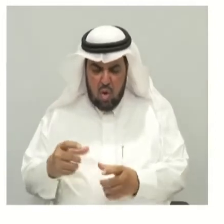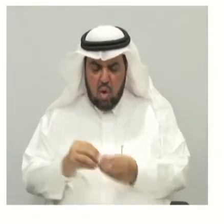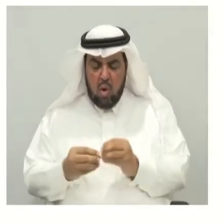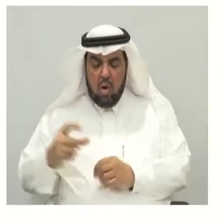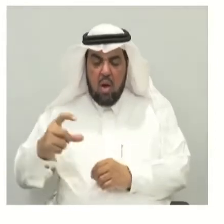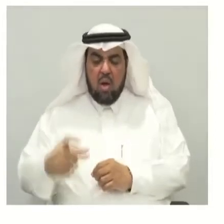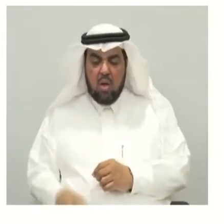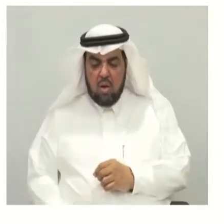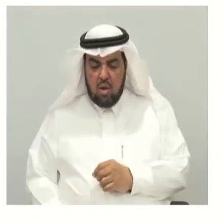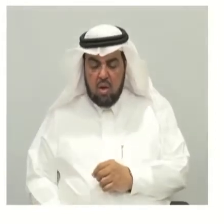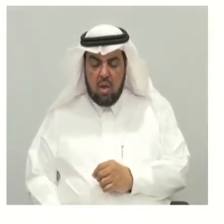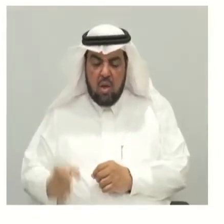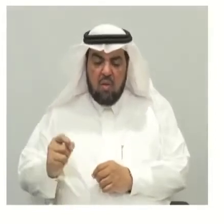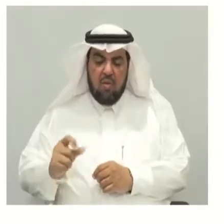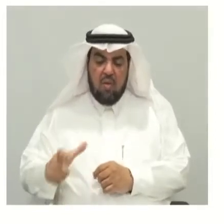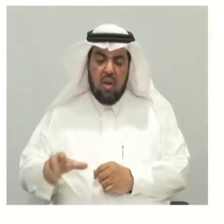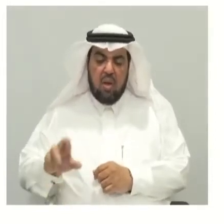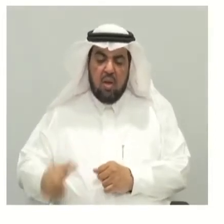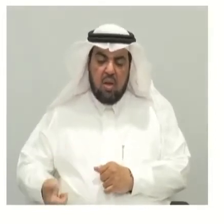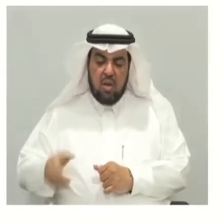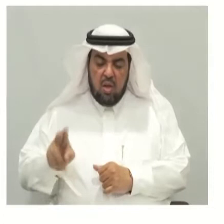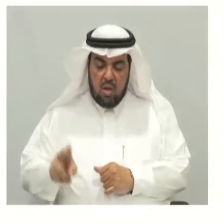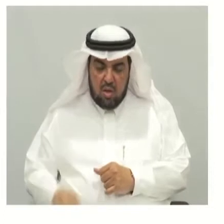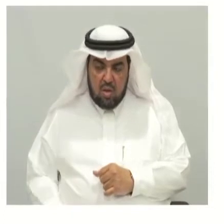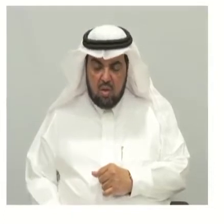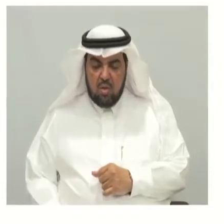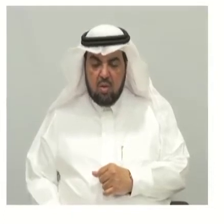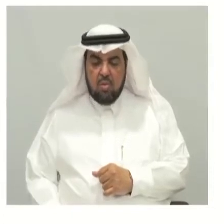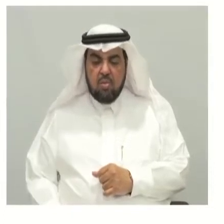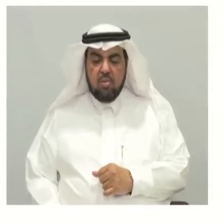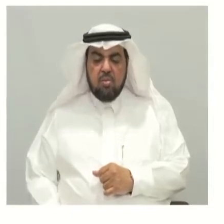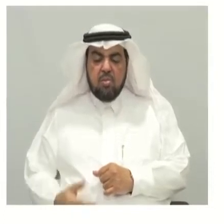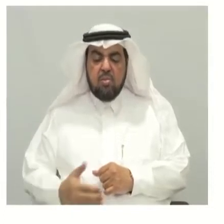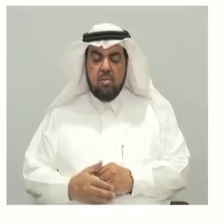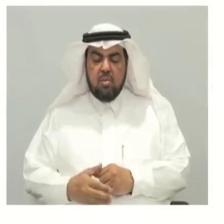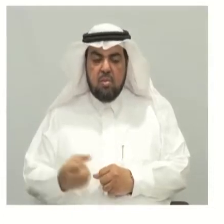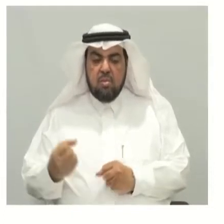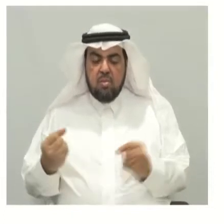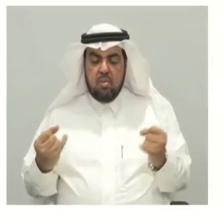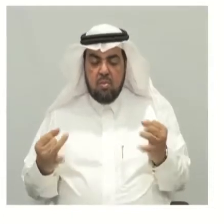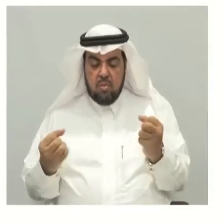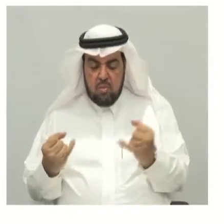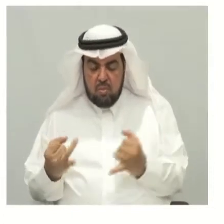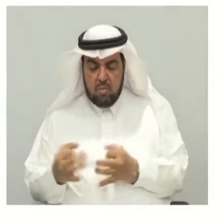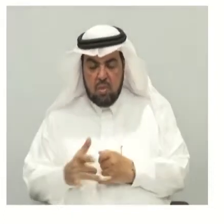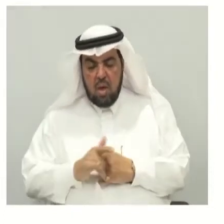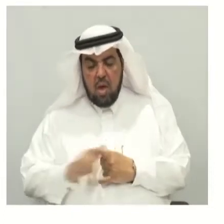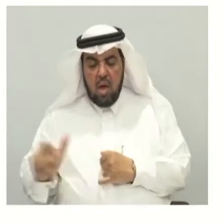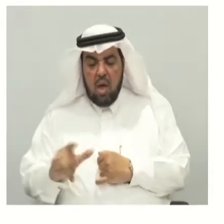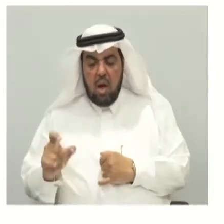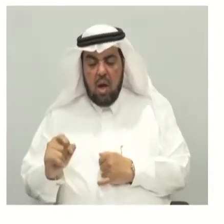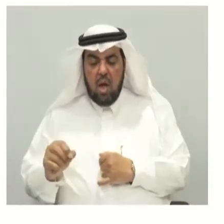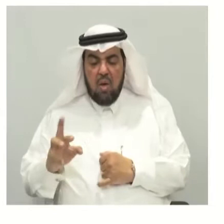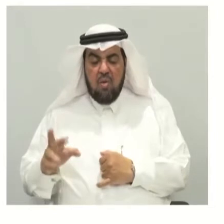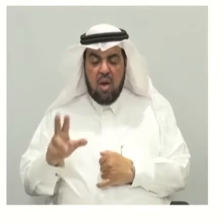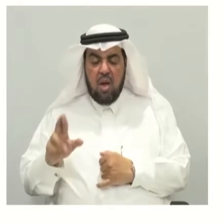ماذا؟ فلزات. أحسنتم، رائعين، هي فلزات. طيب لنحسب اللا فلز اللي هي باللون